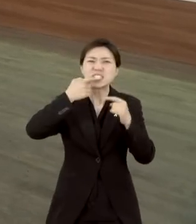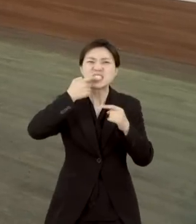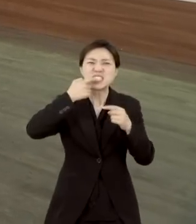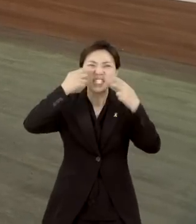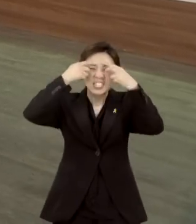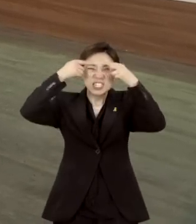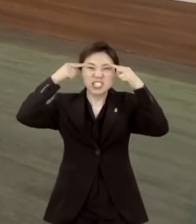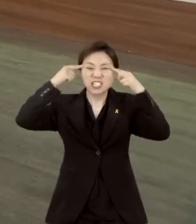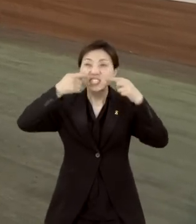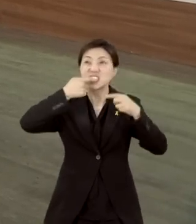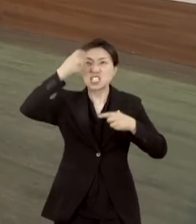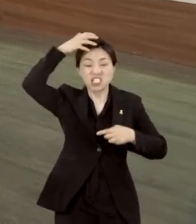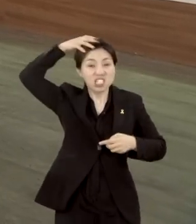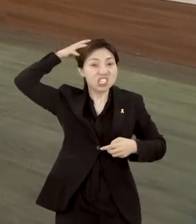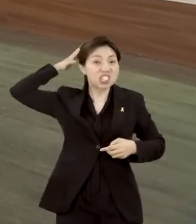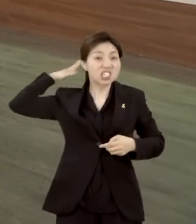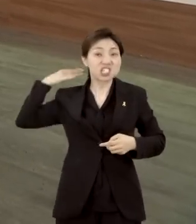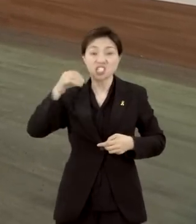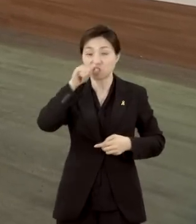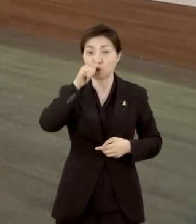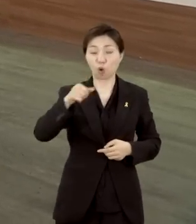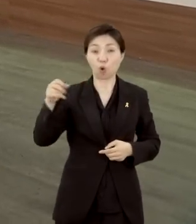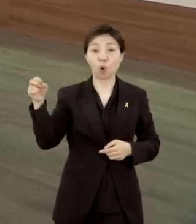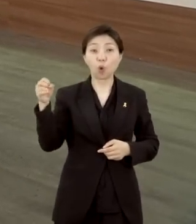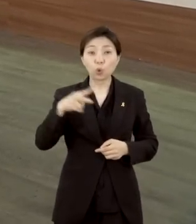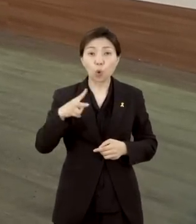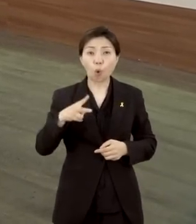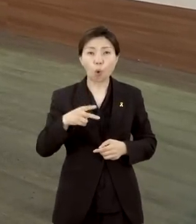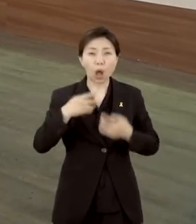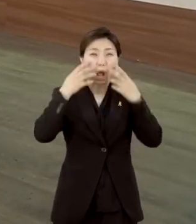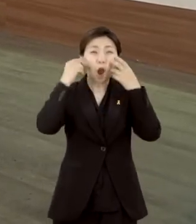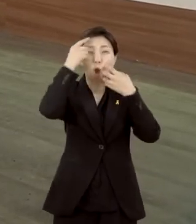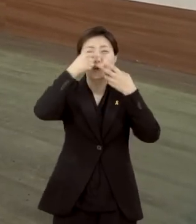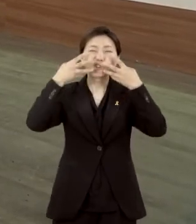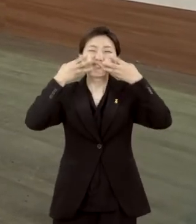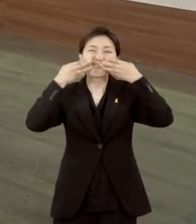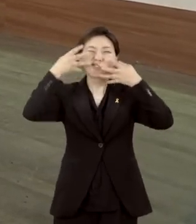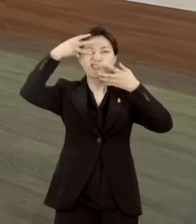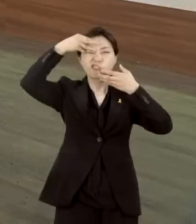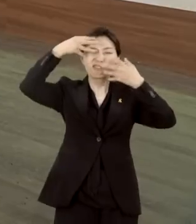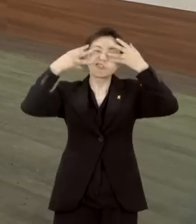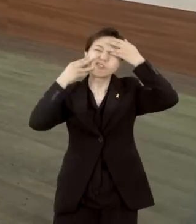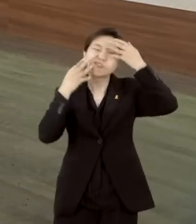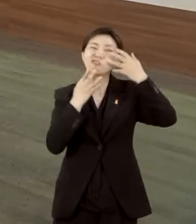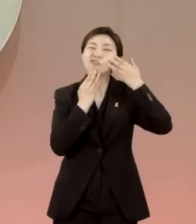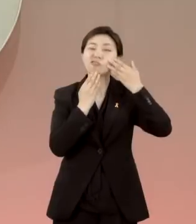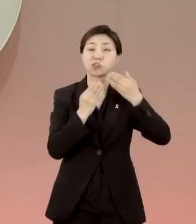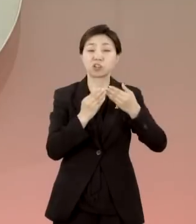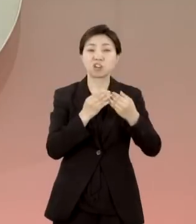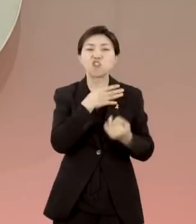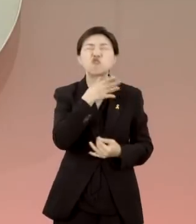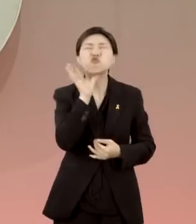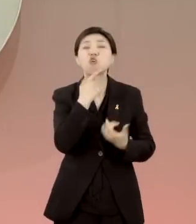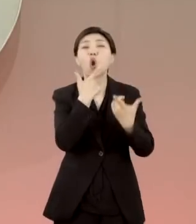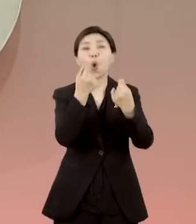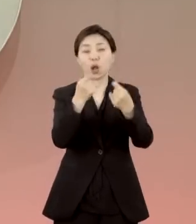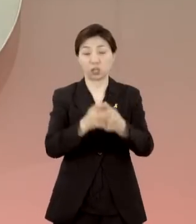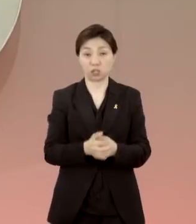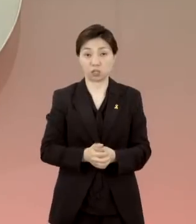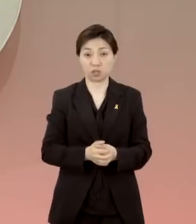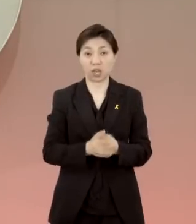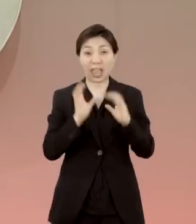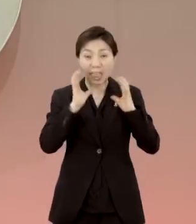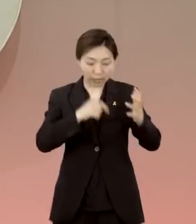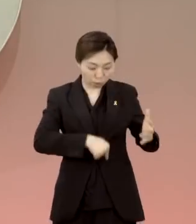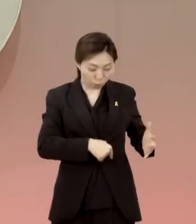하얗게 새어 있고 얼굴은 쪼글쪼글 노인네 얼굴이더랍니다 그거 엄마 뱃속에서